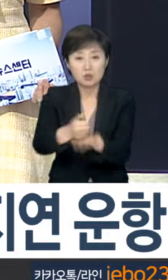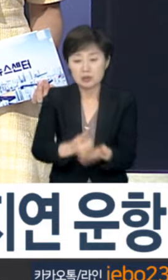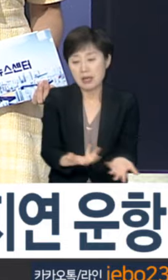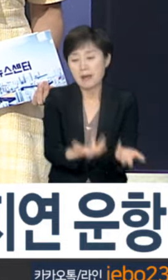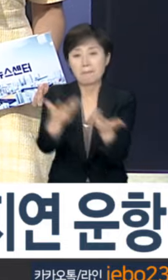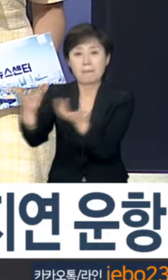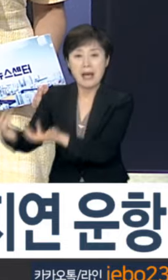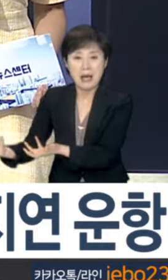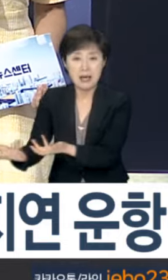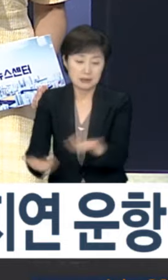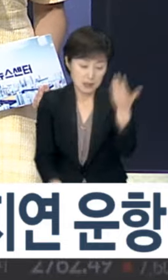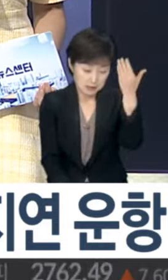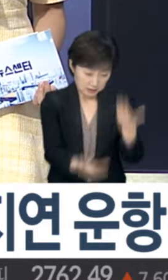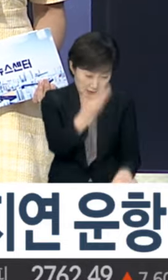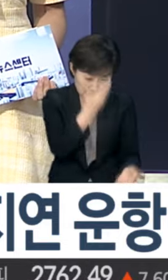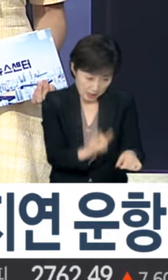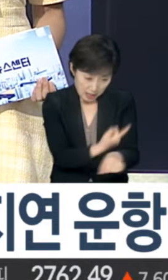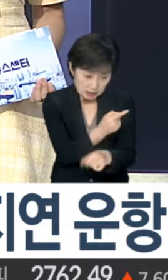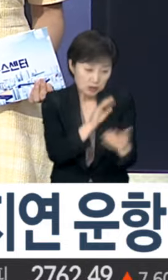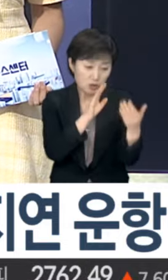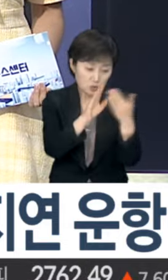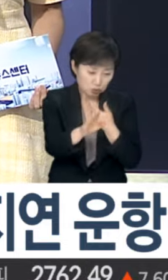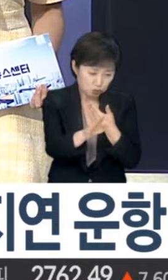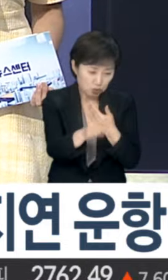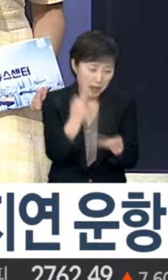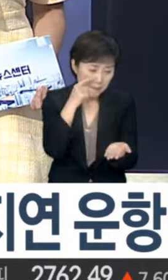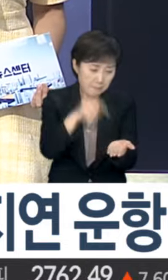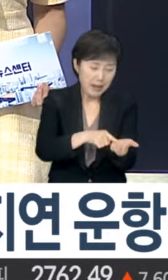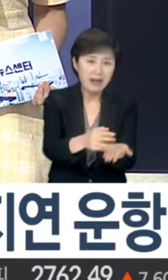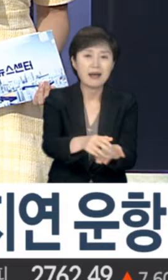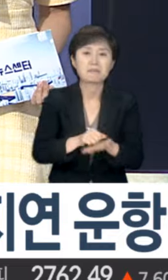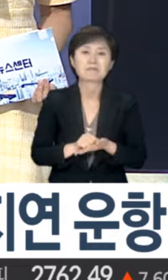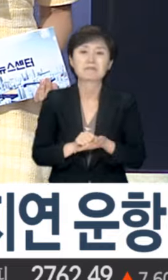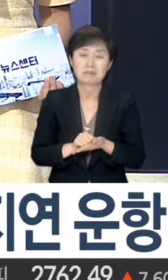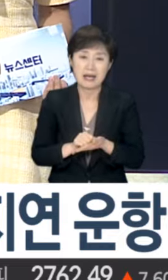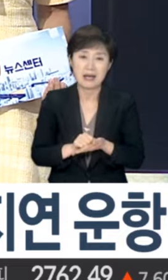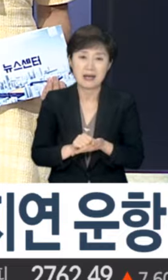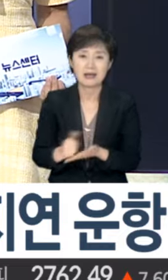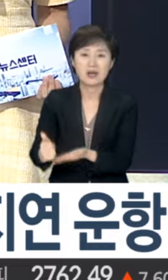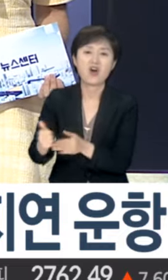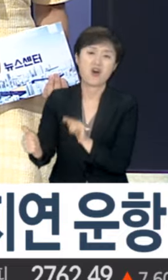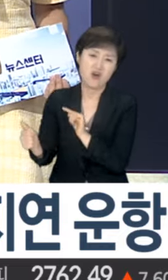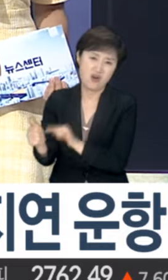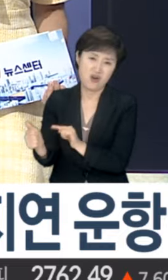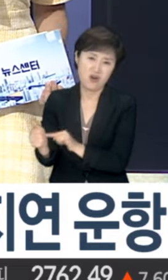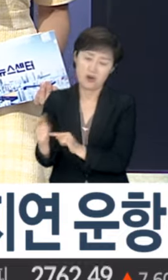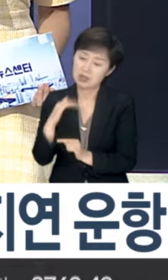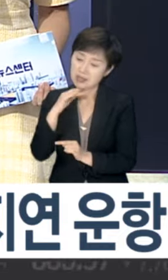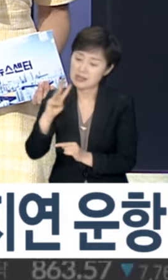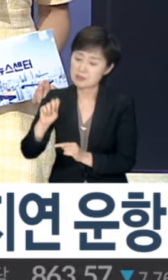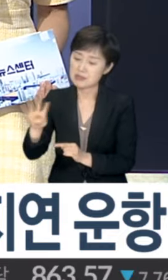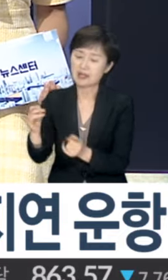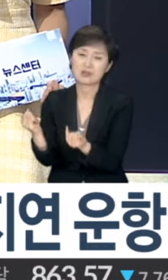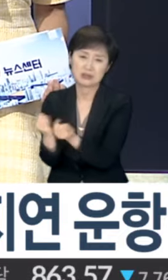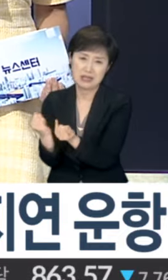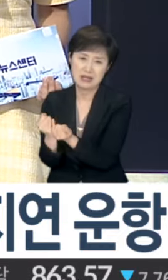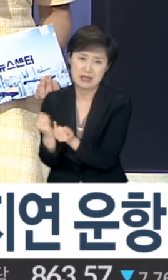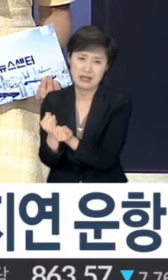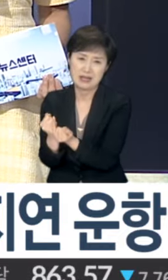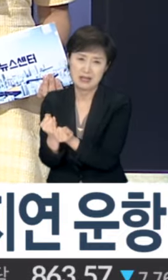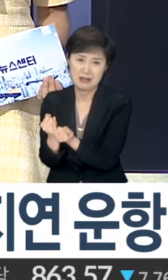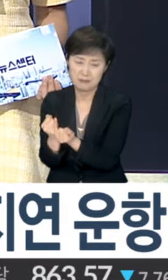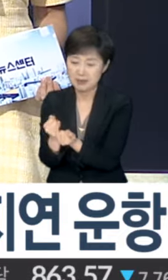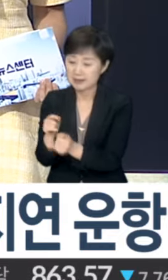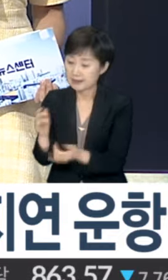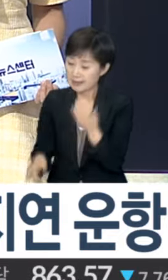내리고 기내를 뒤진 후 1시간여 만에 햄스터를 찾았습니다. 이 승객은 34세 여성으로 대중교통